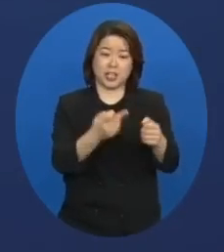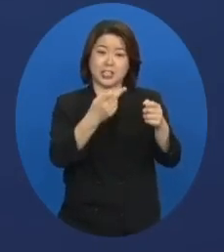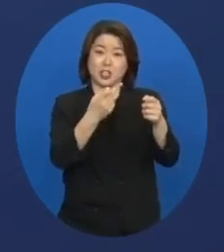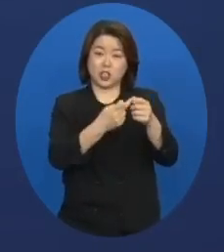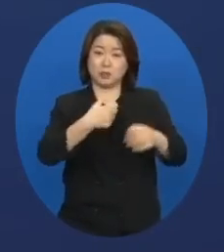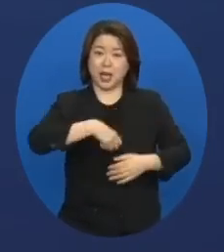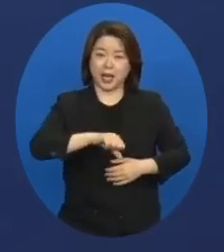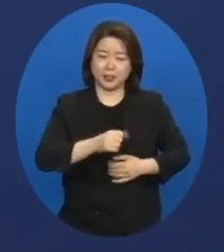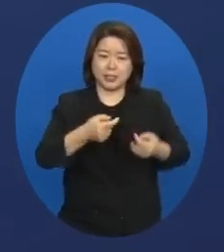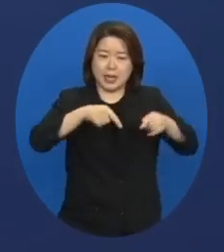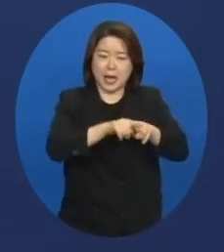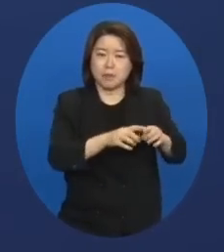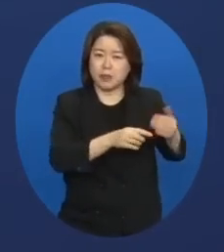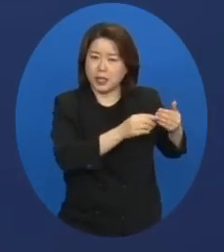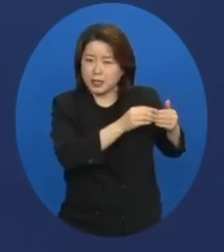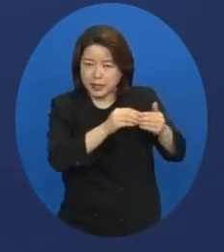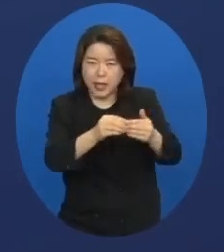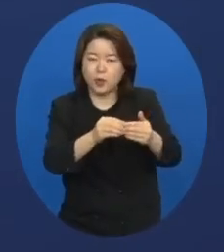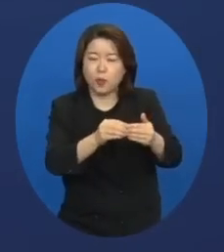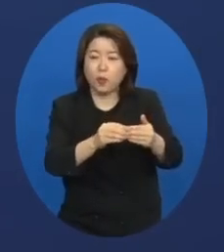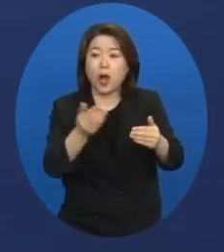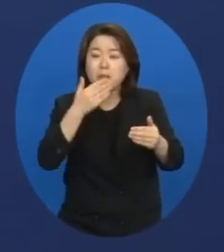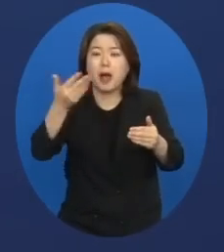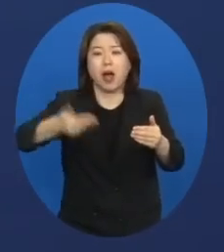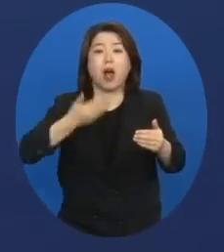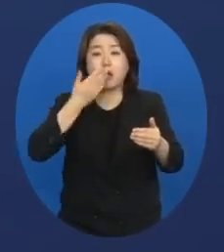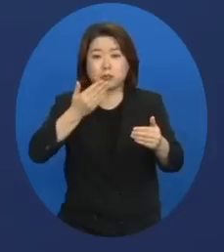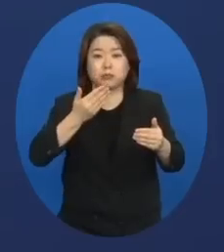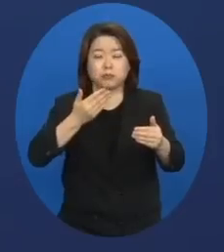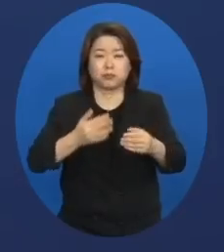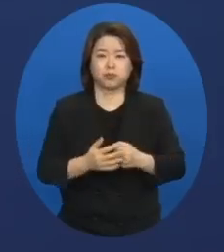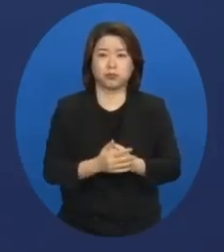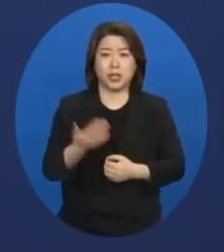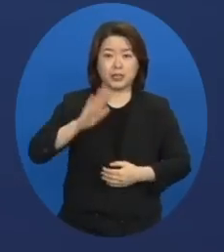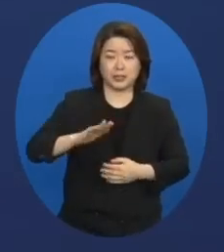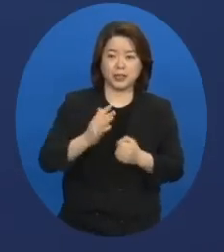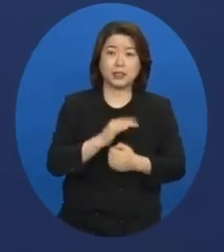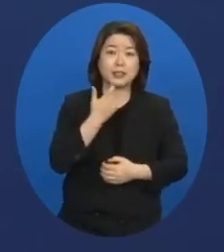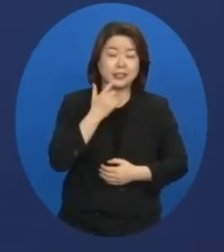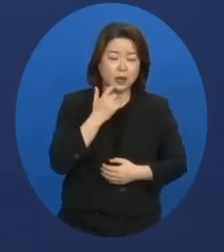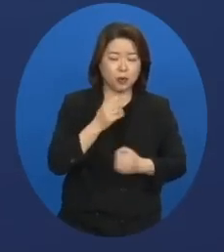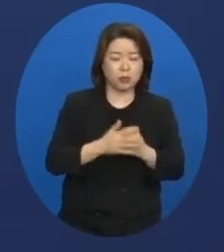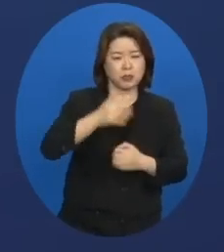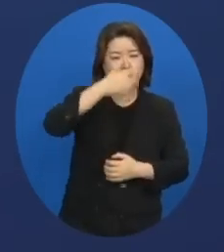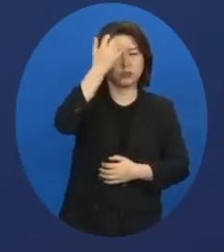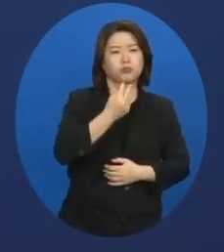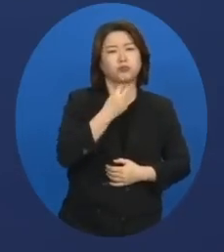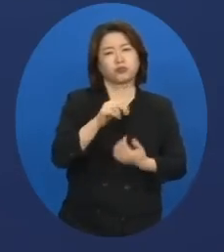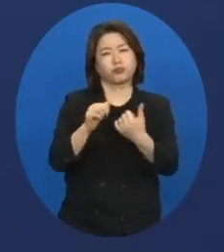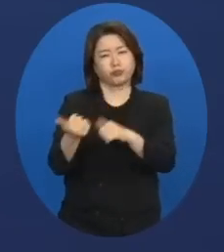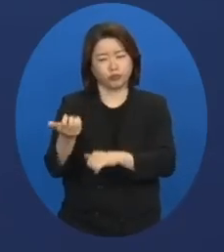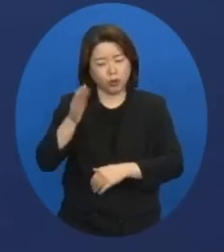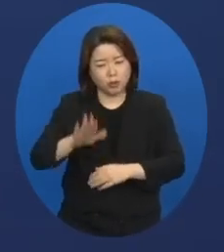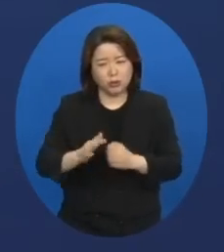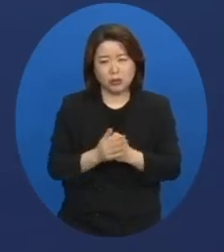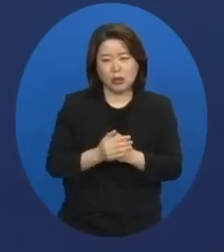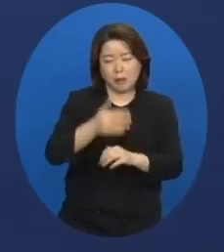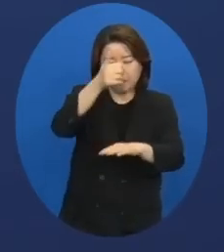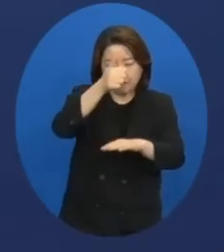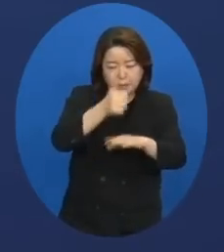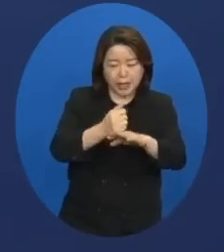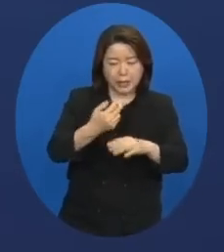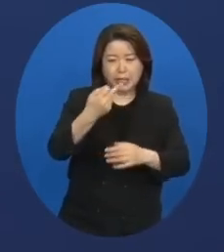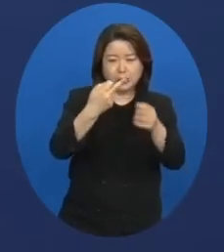있는 상황이었습니다. 근데 야곱이 요셉도 죽었는데 베냐민마저 잃을 수 없다고